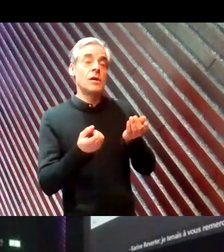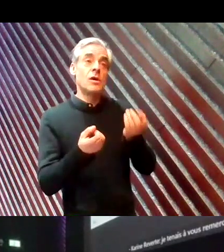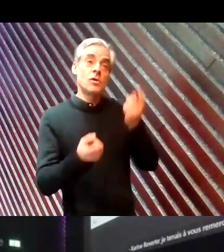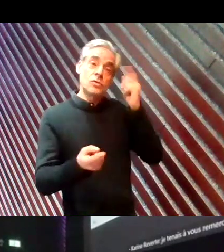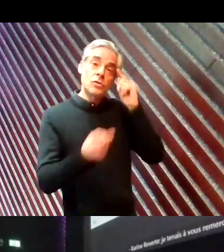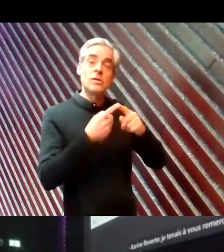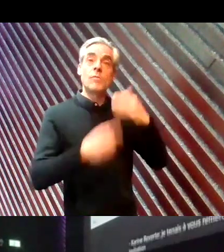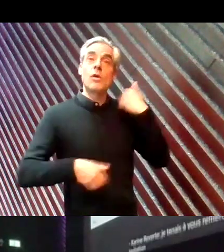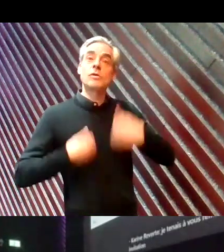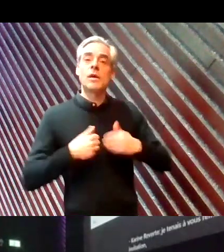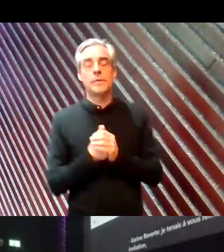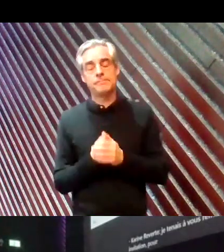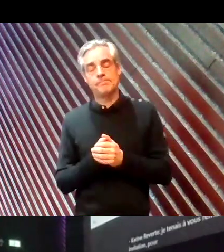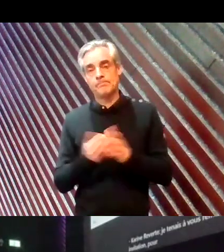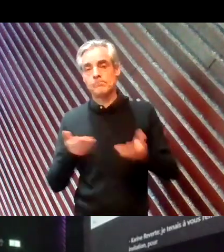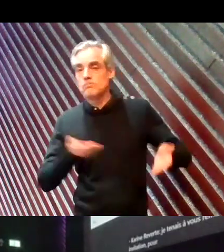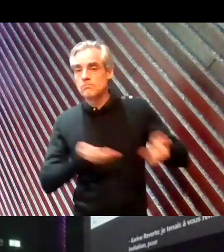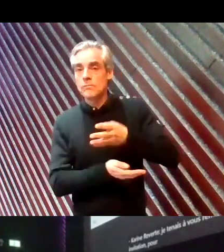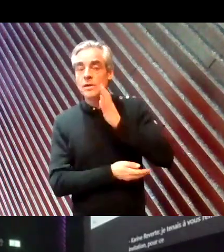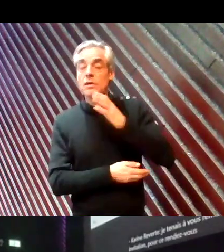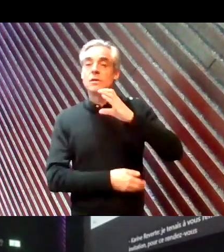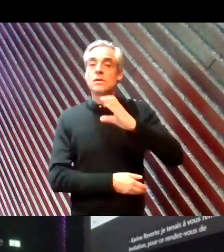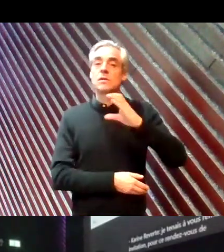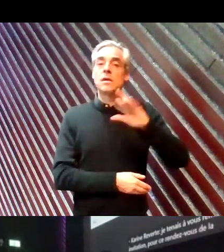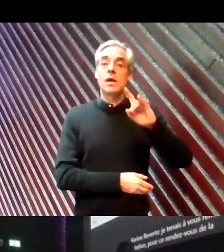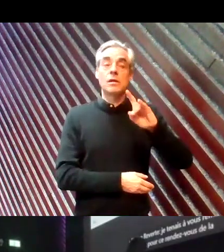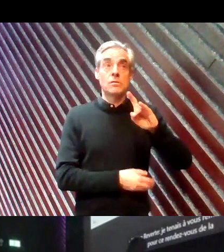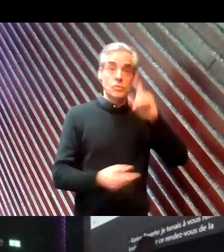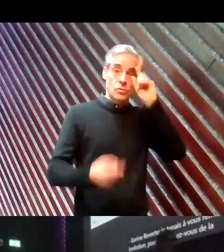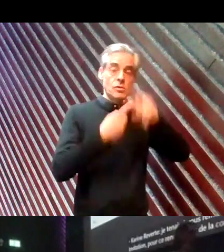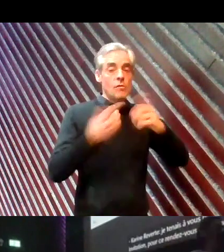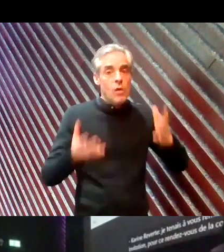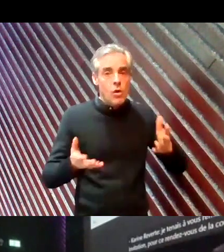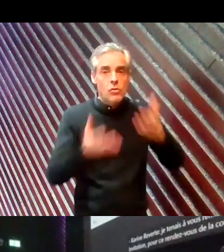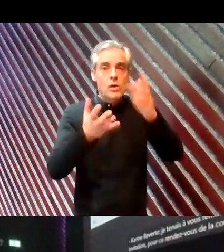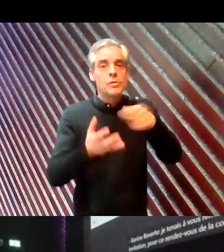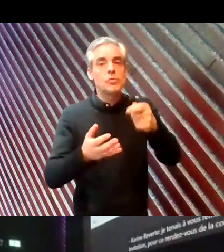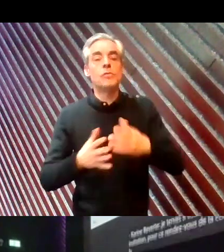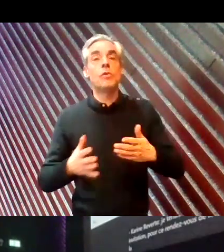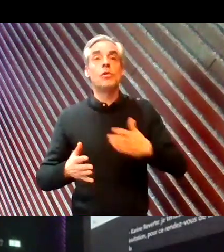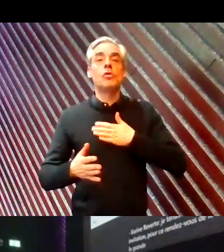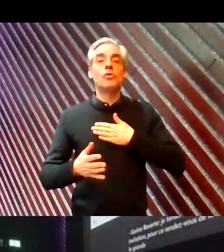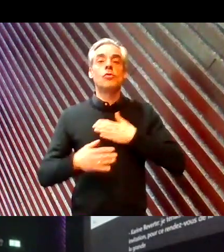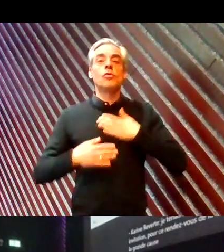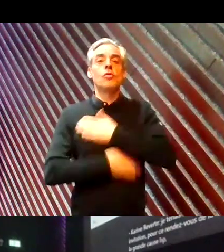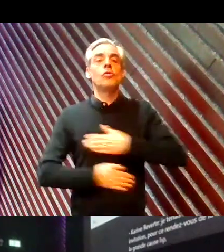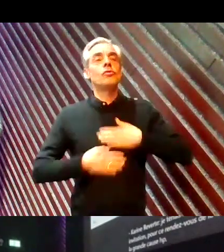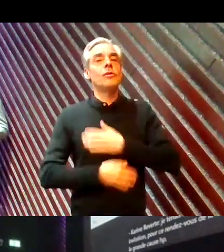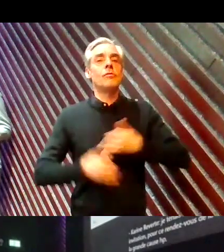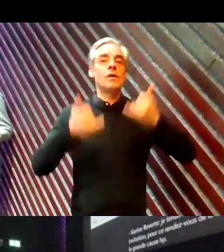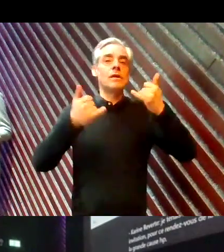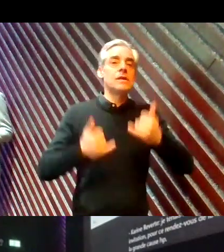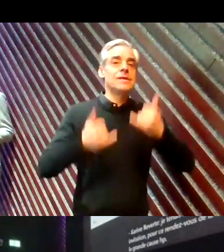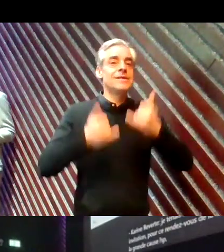cause handicap et d'ailleurs le CCH est un promoteur de cette grande cause. je suis ravie de vous retrouver ici, derrière